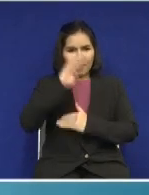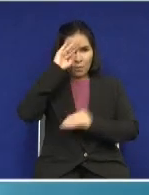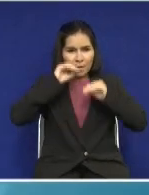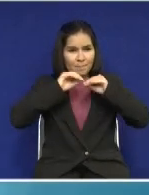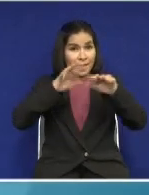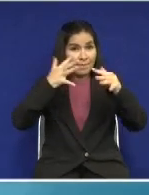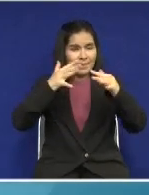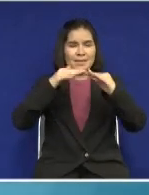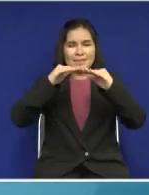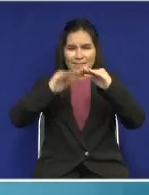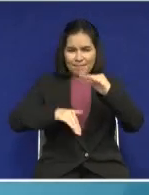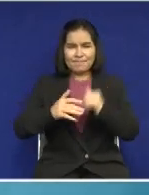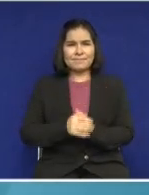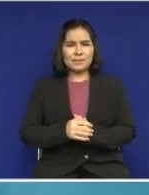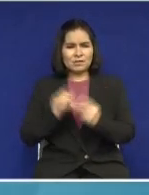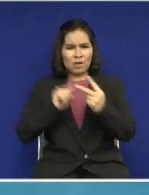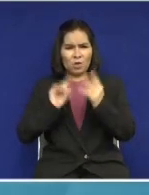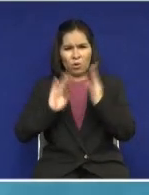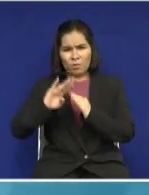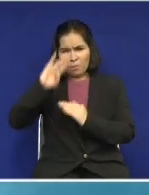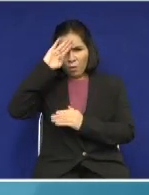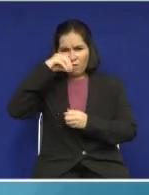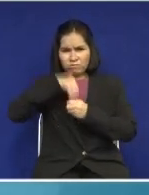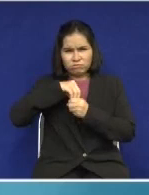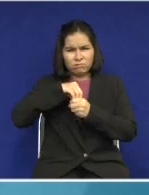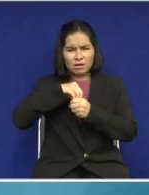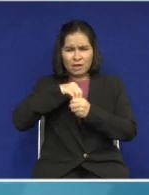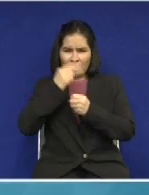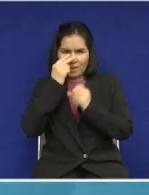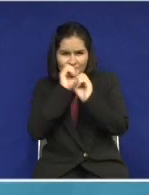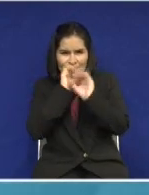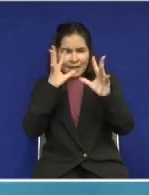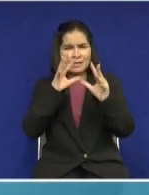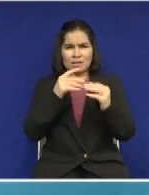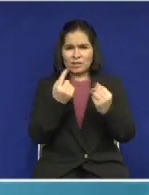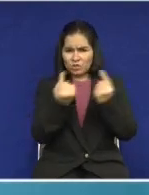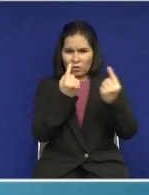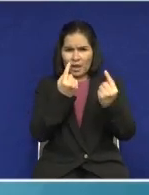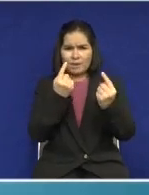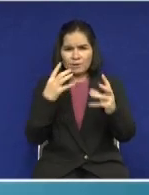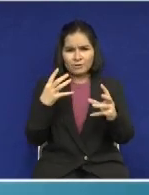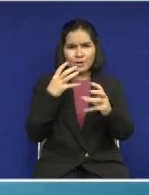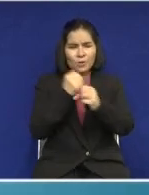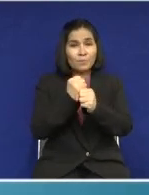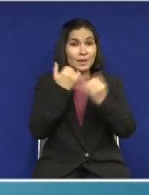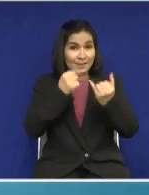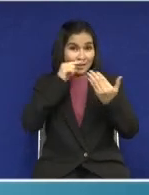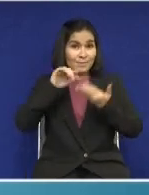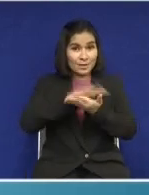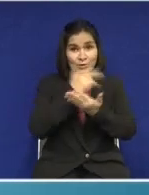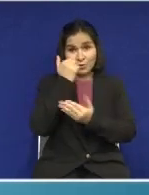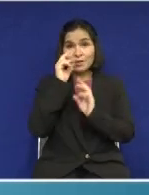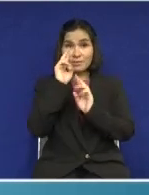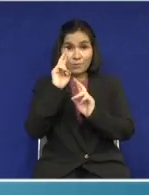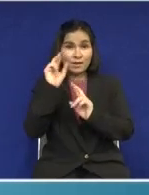งมีผู้ป่วยที่มีโอกาสที่จะติดเชื้อแล้วไม่แสดงอาการเพราะฉะนั้นในตอนนี้ค่ะเรายังคงจะต้องเฝ้าระวังค่ะเพื่อป้อง